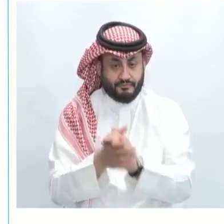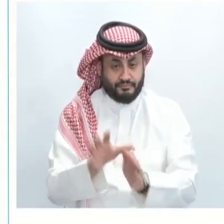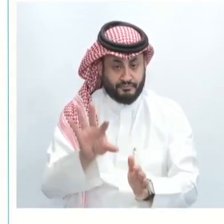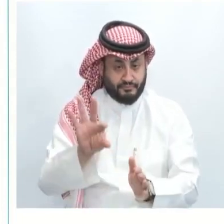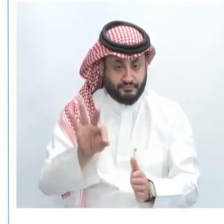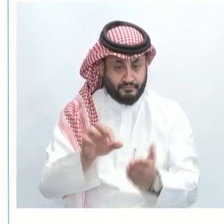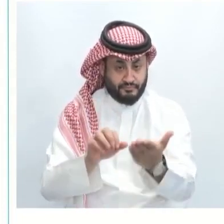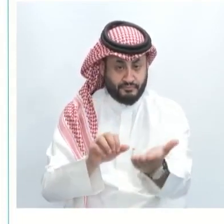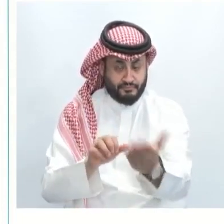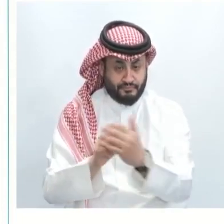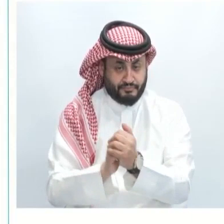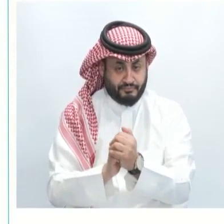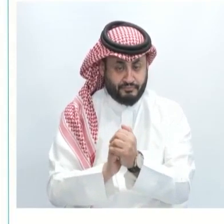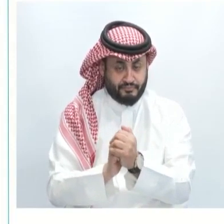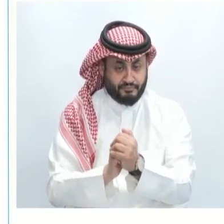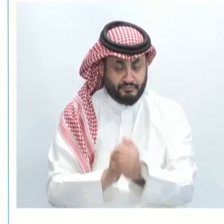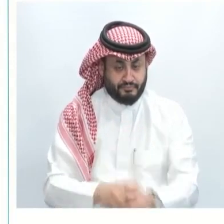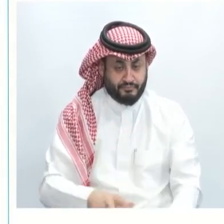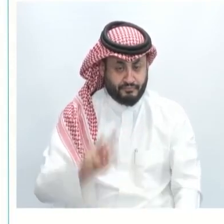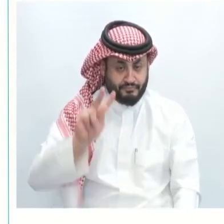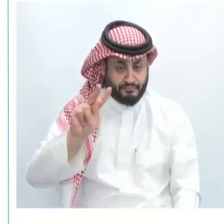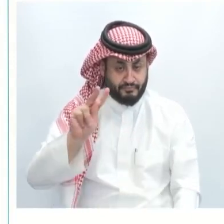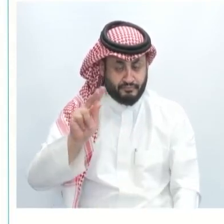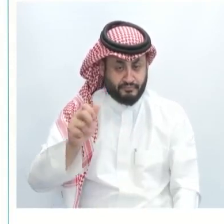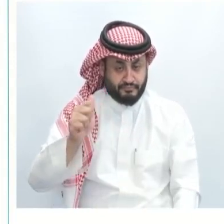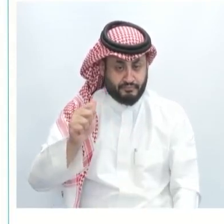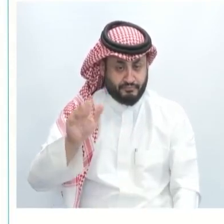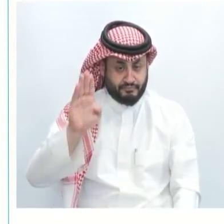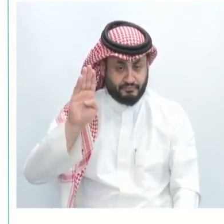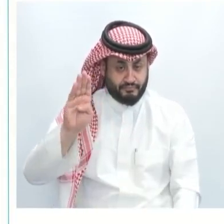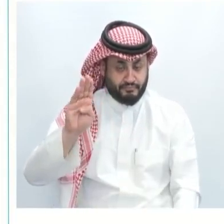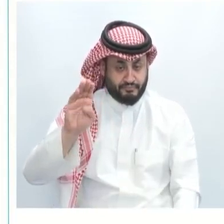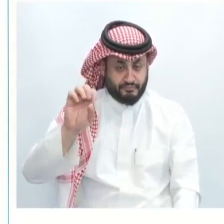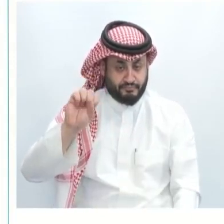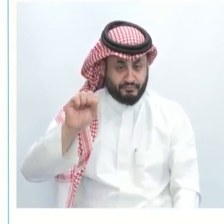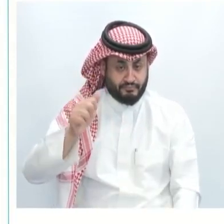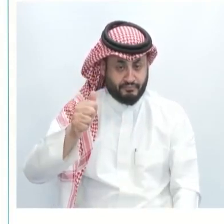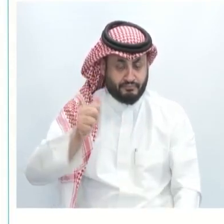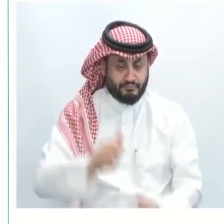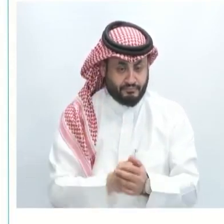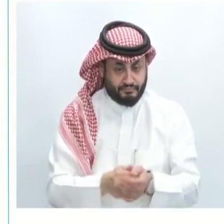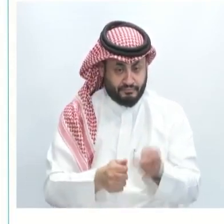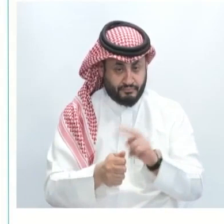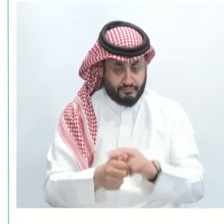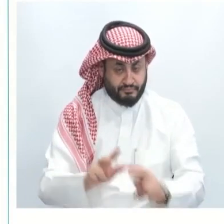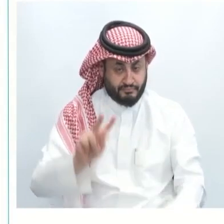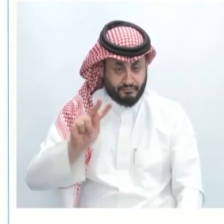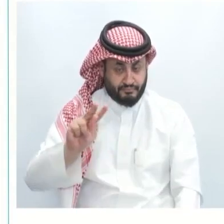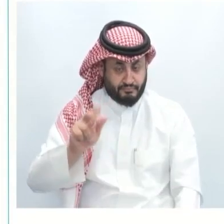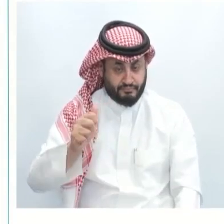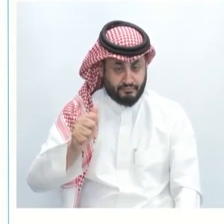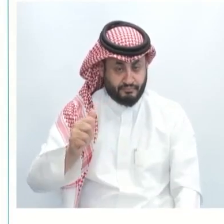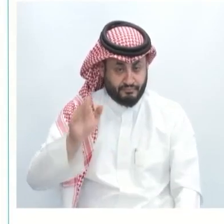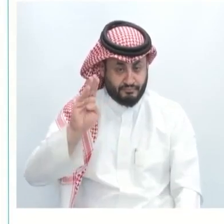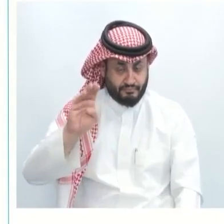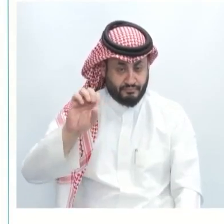And number nine, finally, we have the word capsa. كابسة. Say with